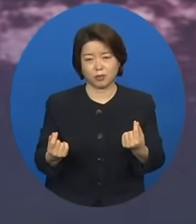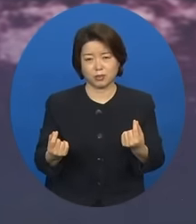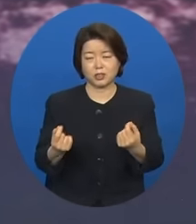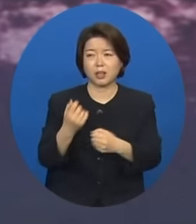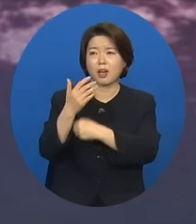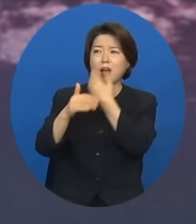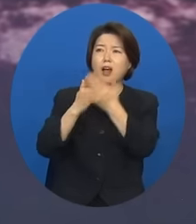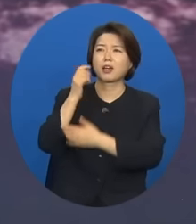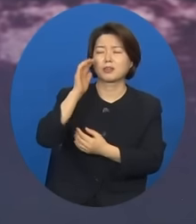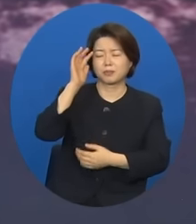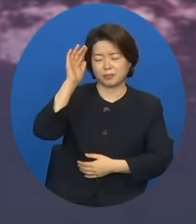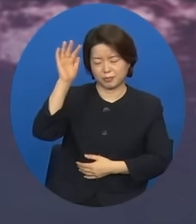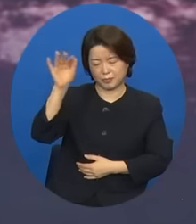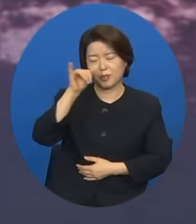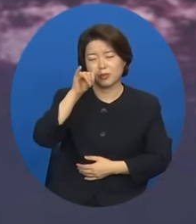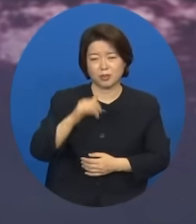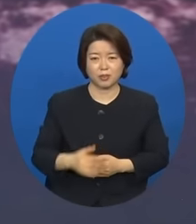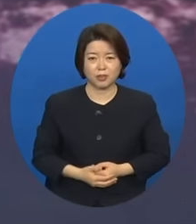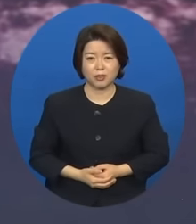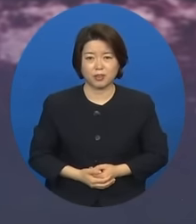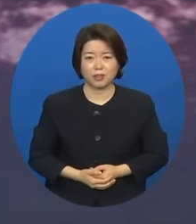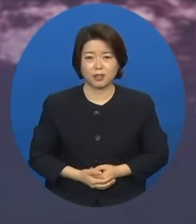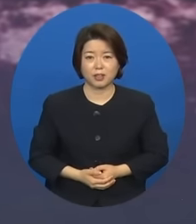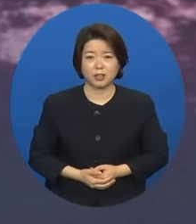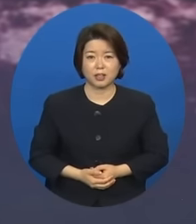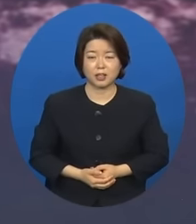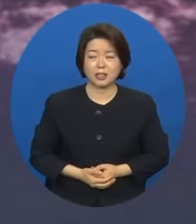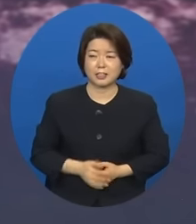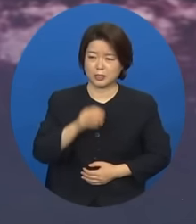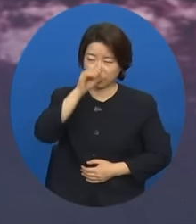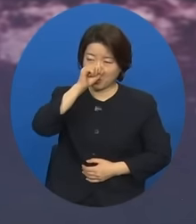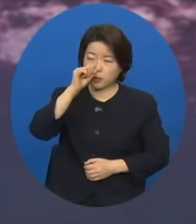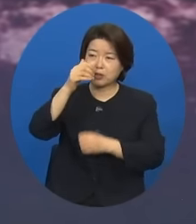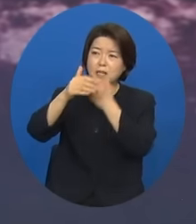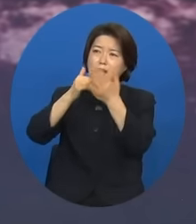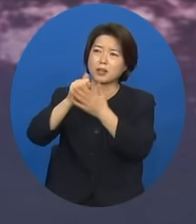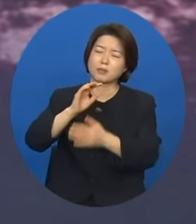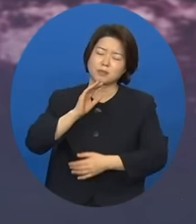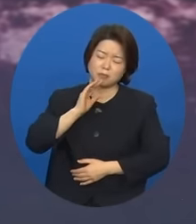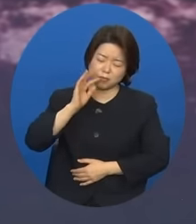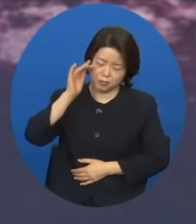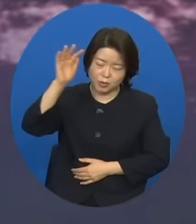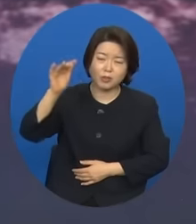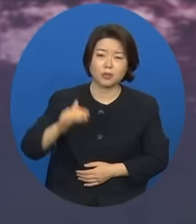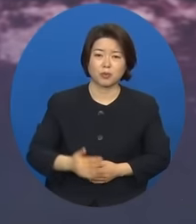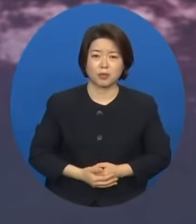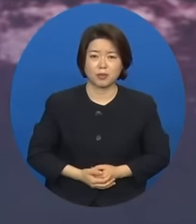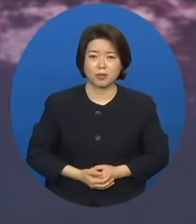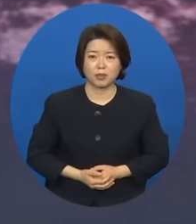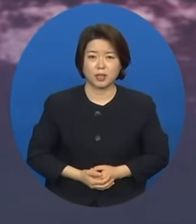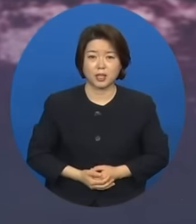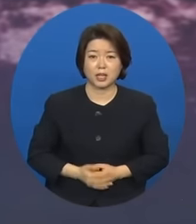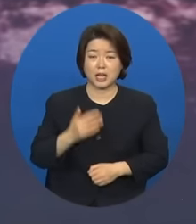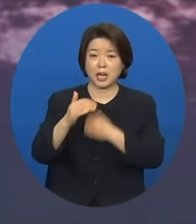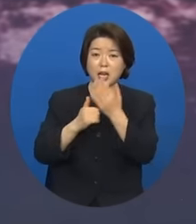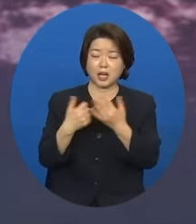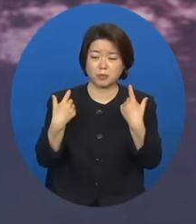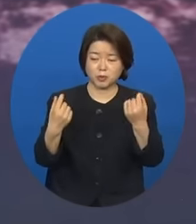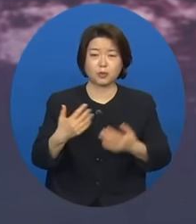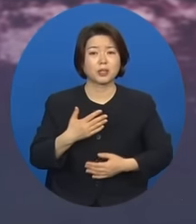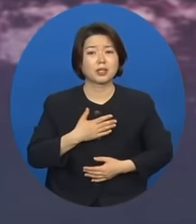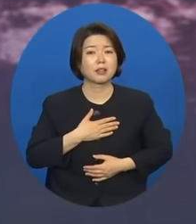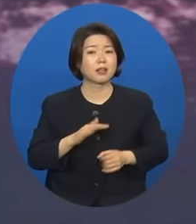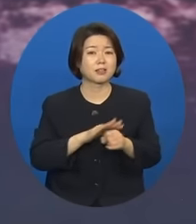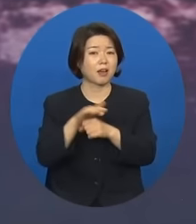하나님이 그립다 선하신 하나님이 너무 그리워 하나님 날 여전히